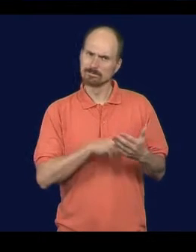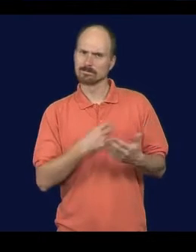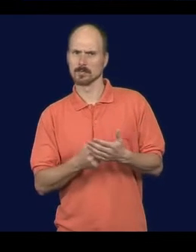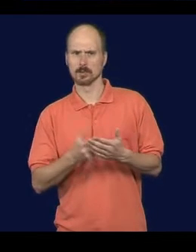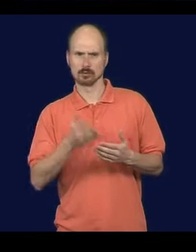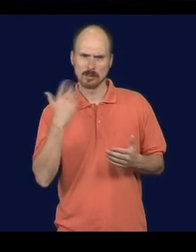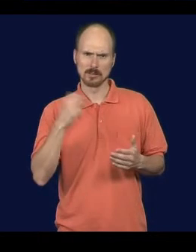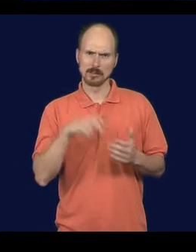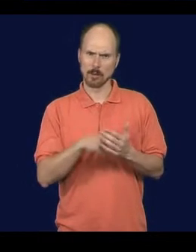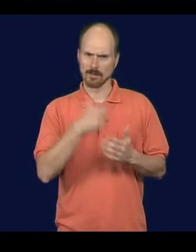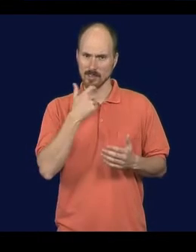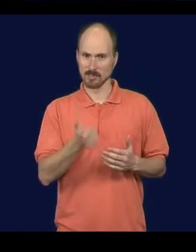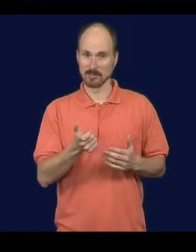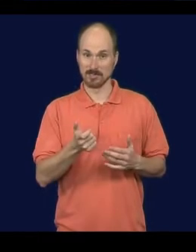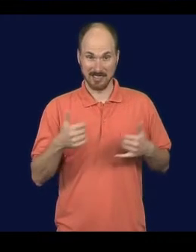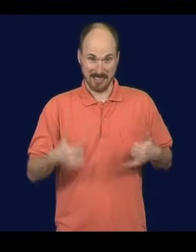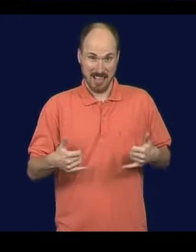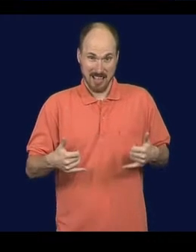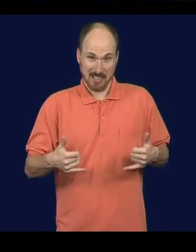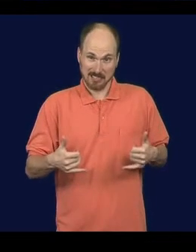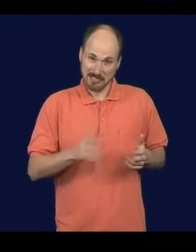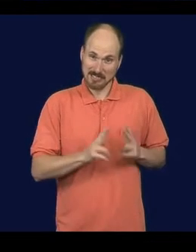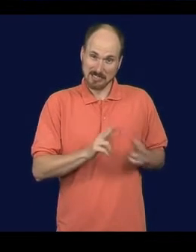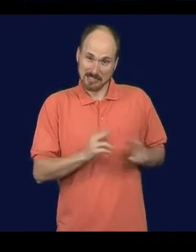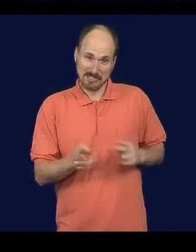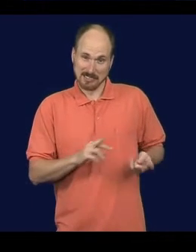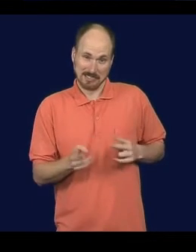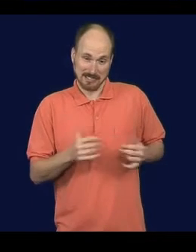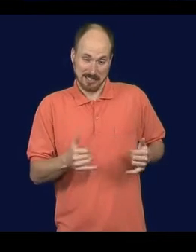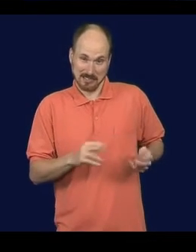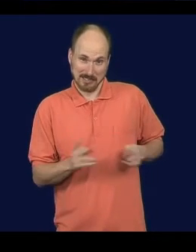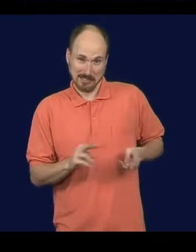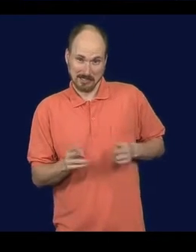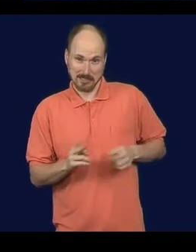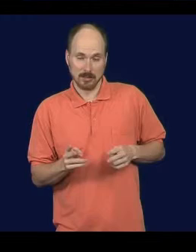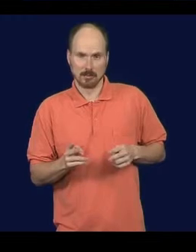to je od verze 4 a výše. A